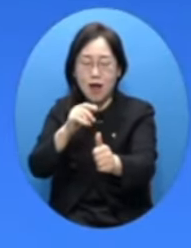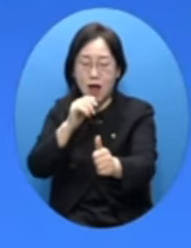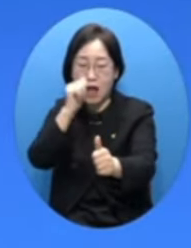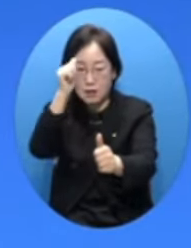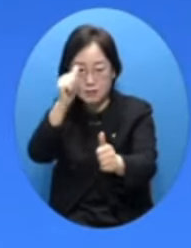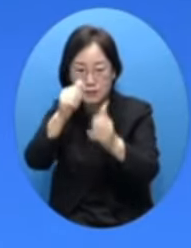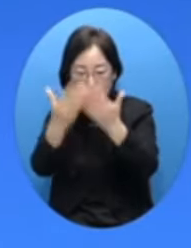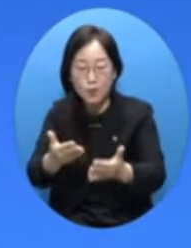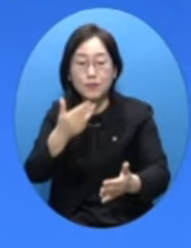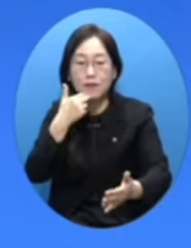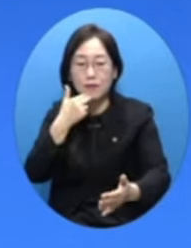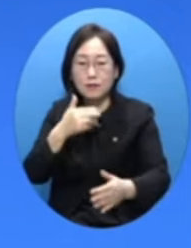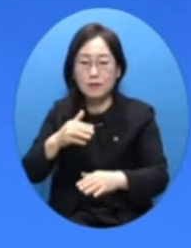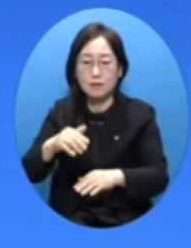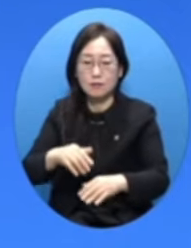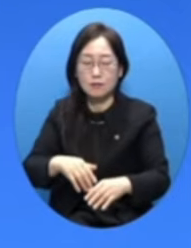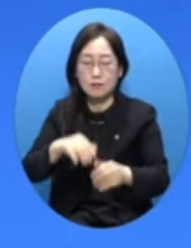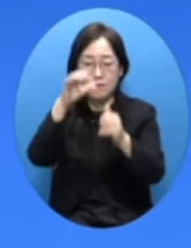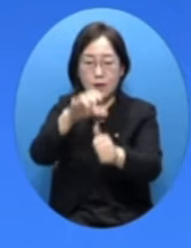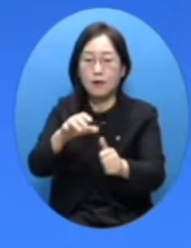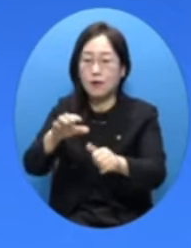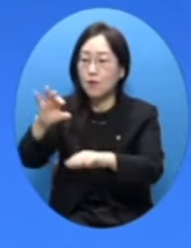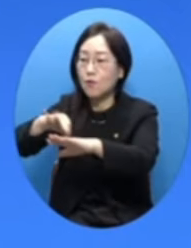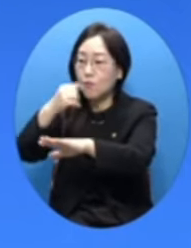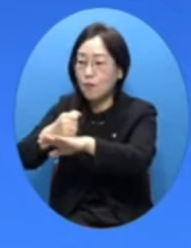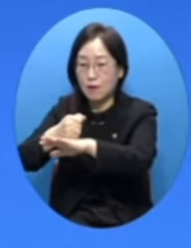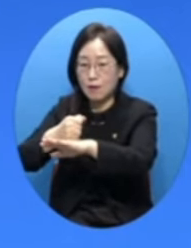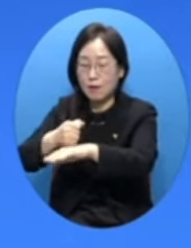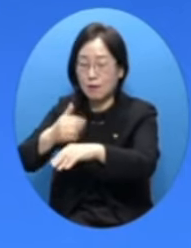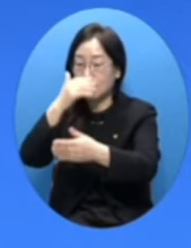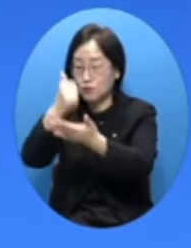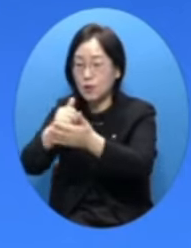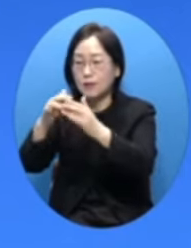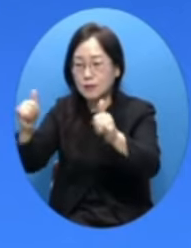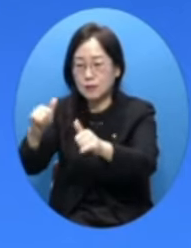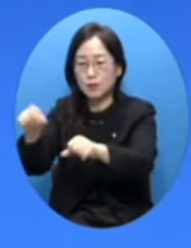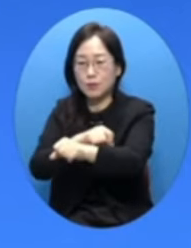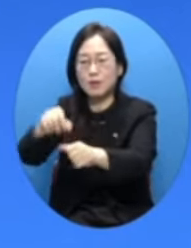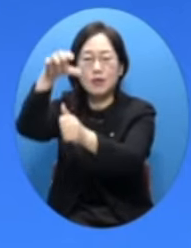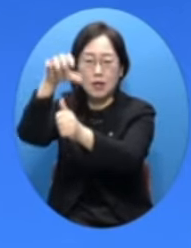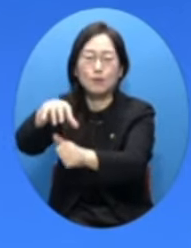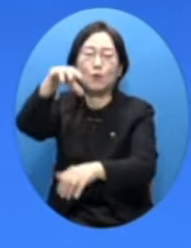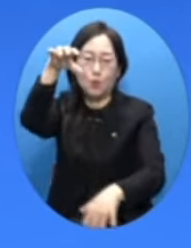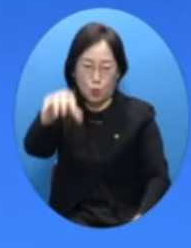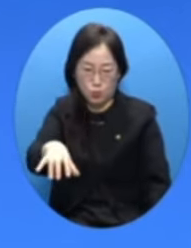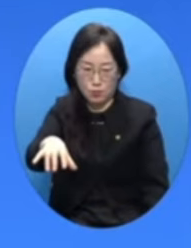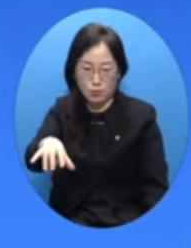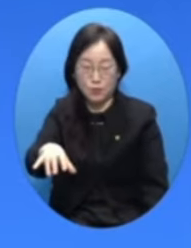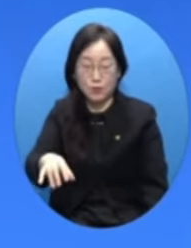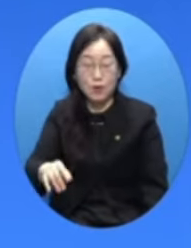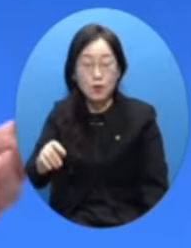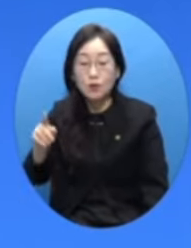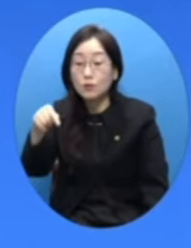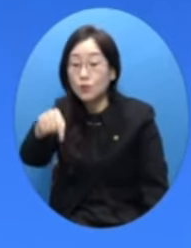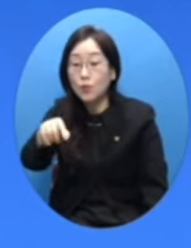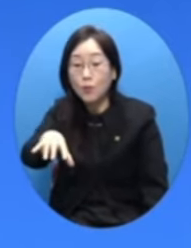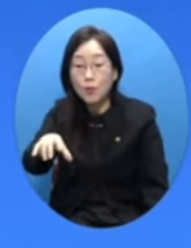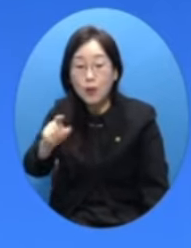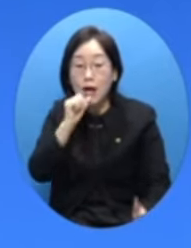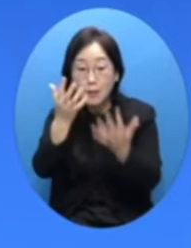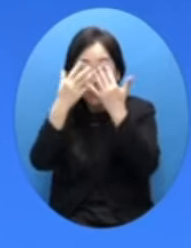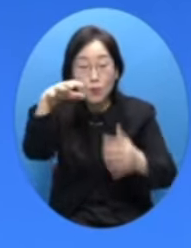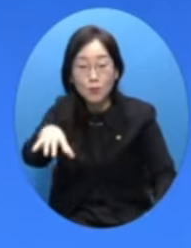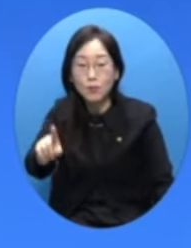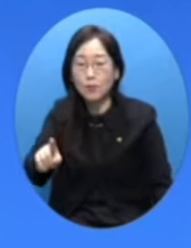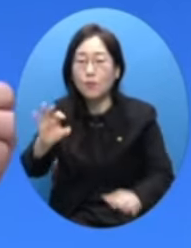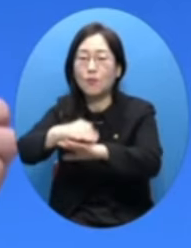그래서 왕의 죄수만을 가두는 특별 감옥에 집어넣습니다. 이 감옥은 왕한테 죄를 지은 사람이 들어가서